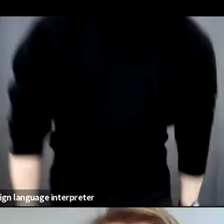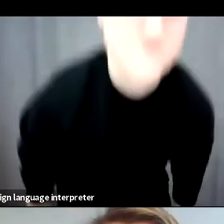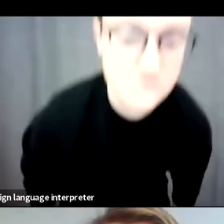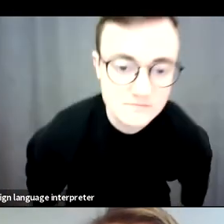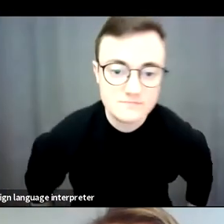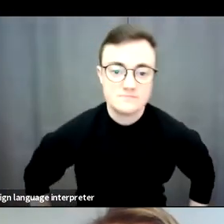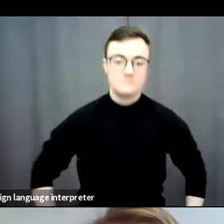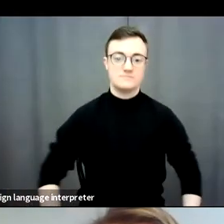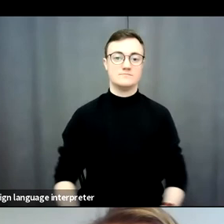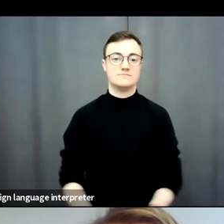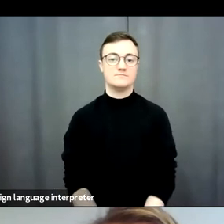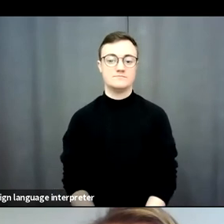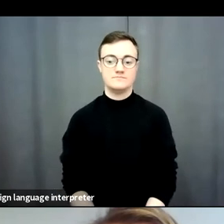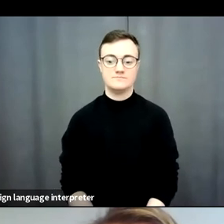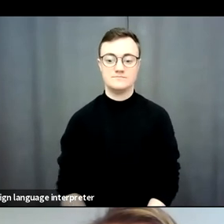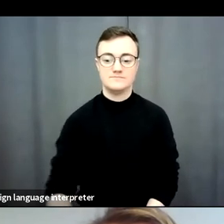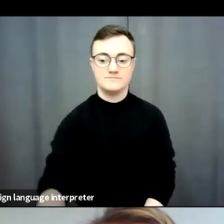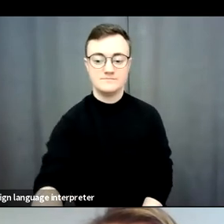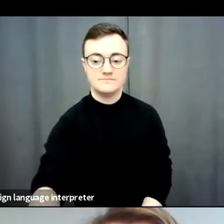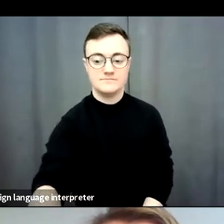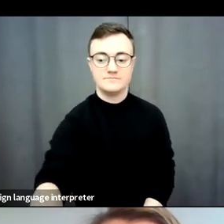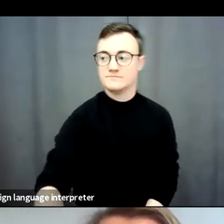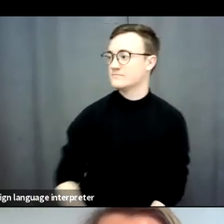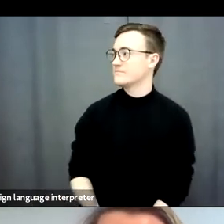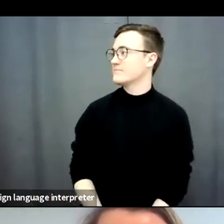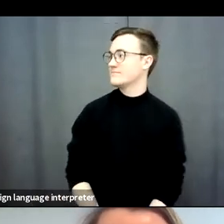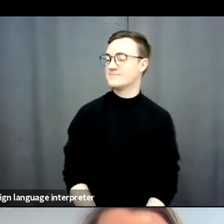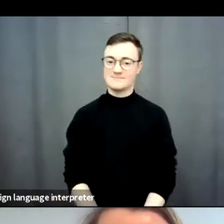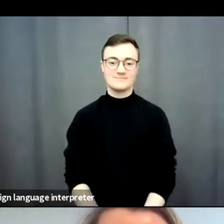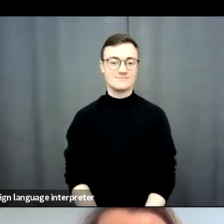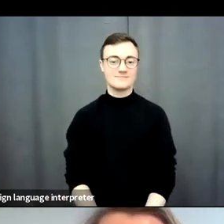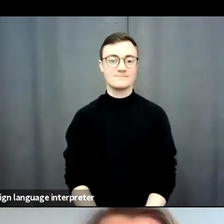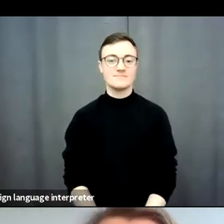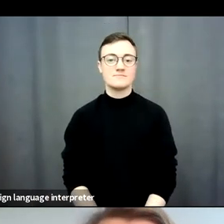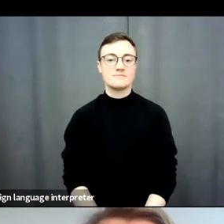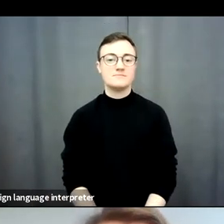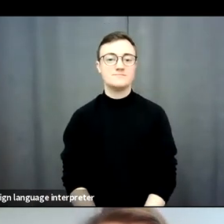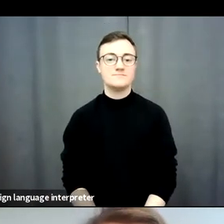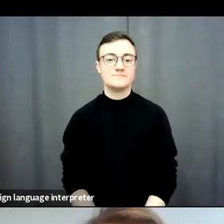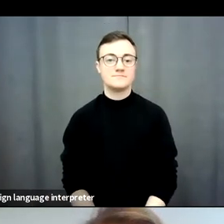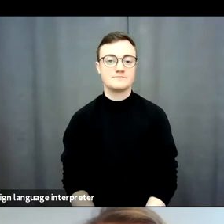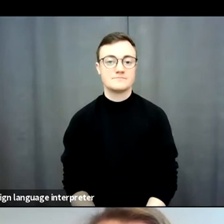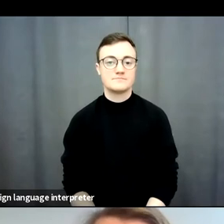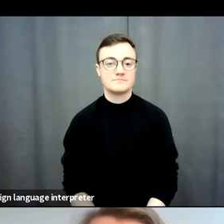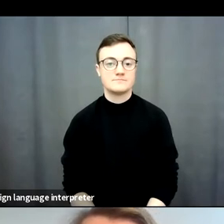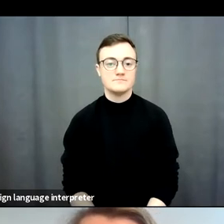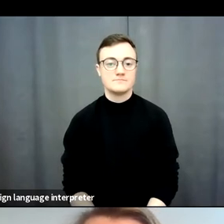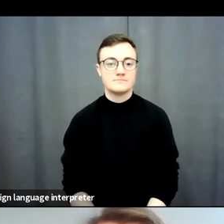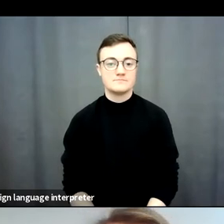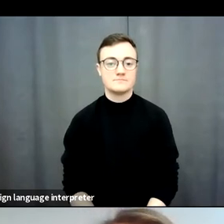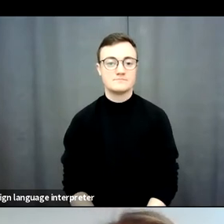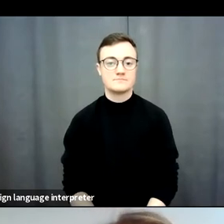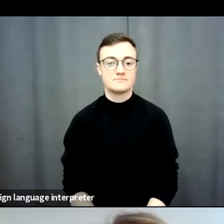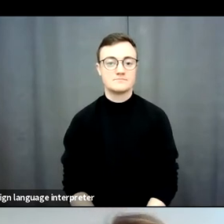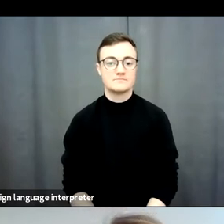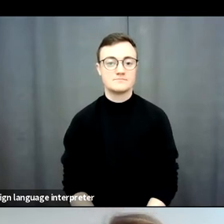bekymring, så blir de usikre på hvordan de skal snakke med barn. Og hvis man skal bli flinke nå, så må man